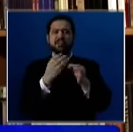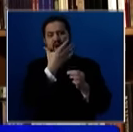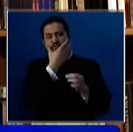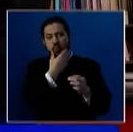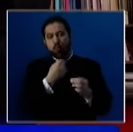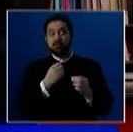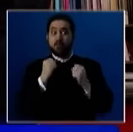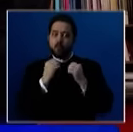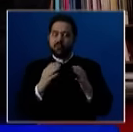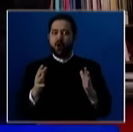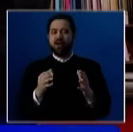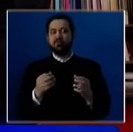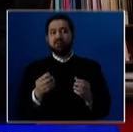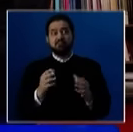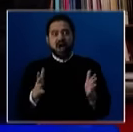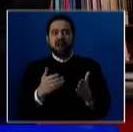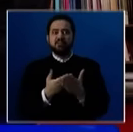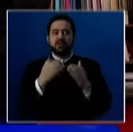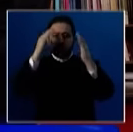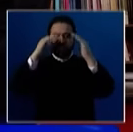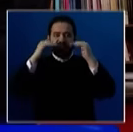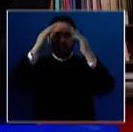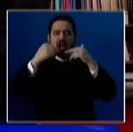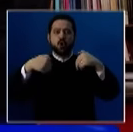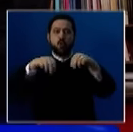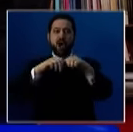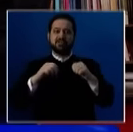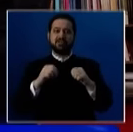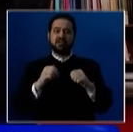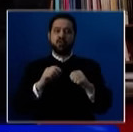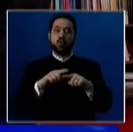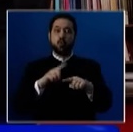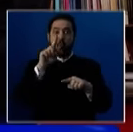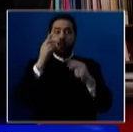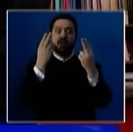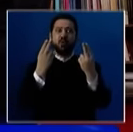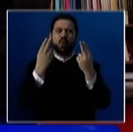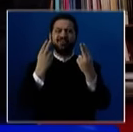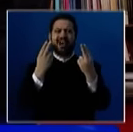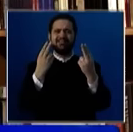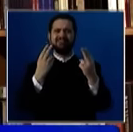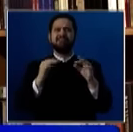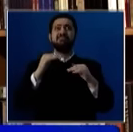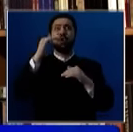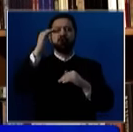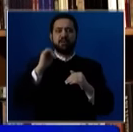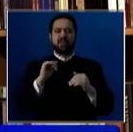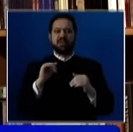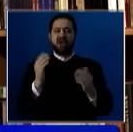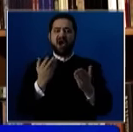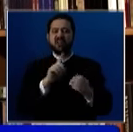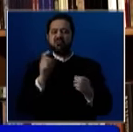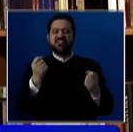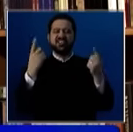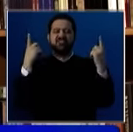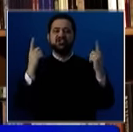frumos, provocator, mai ales pentru zilele noastre, concentrat, cu o valoare extraordinară, care sunt sigur că nu se va sfârși. E un cuvânt